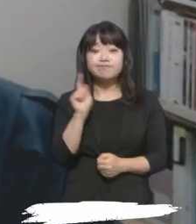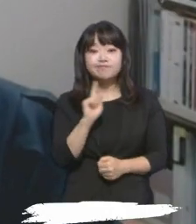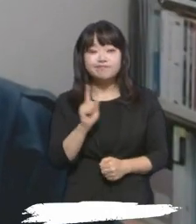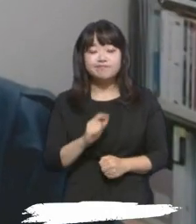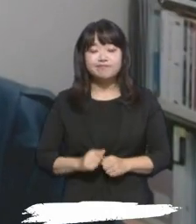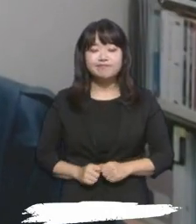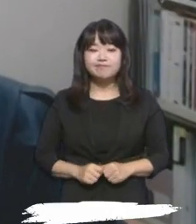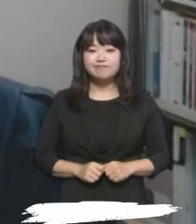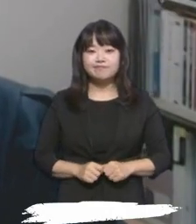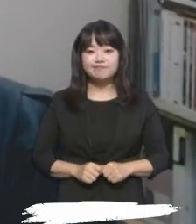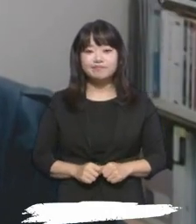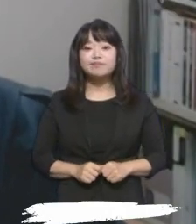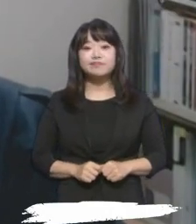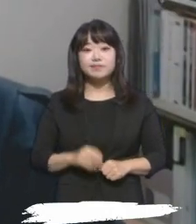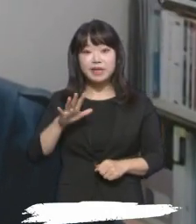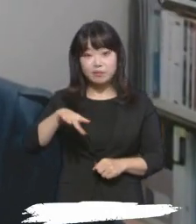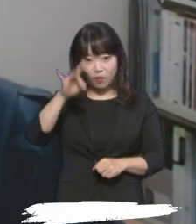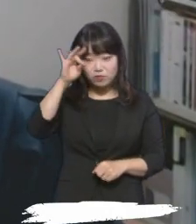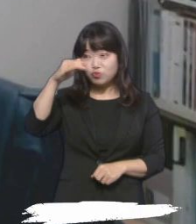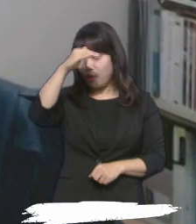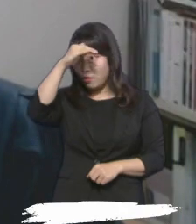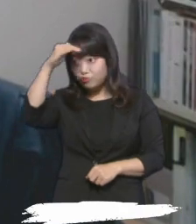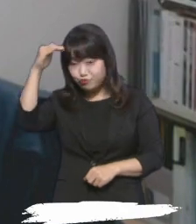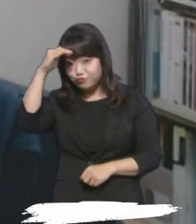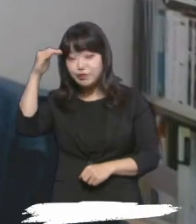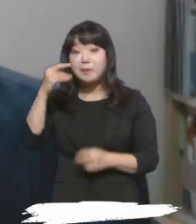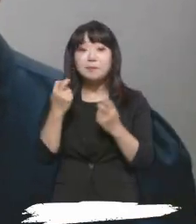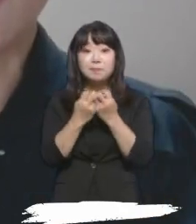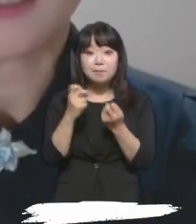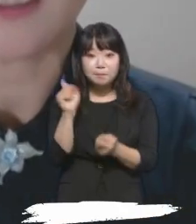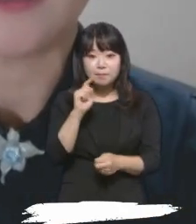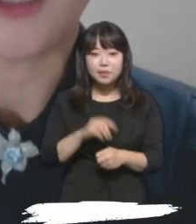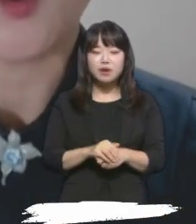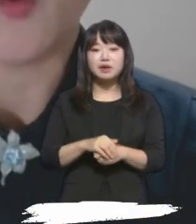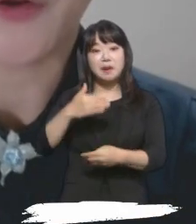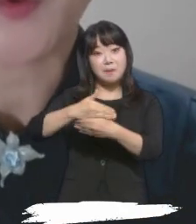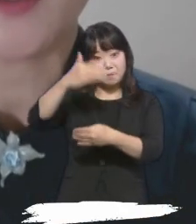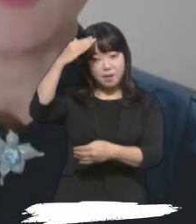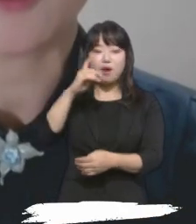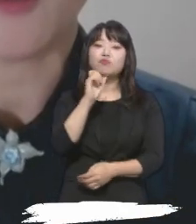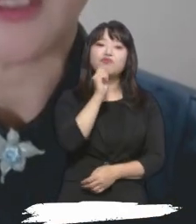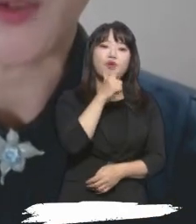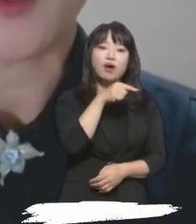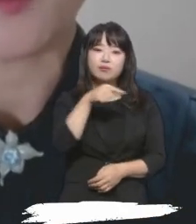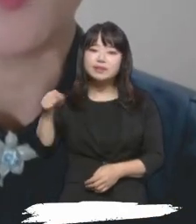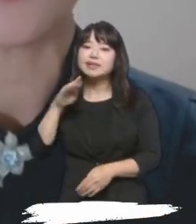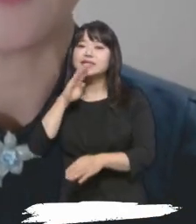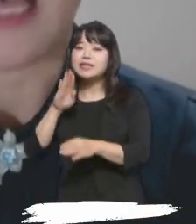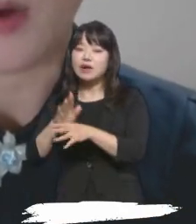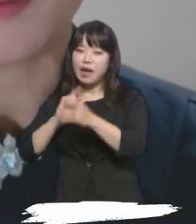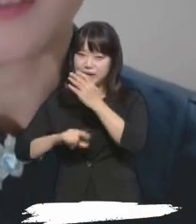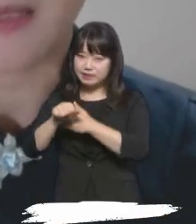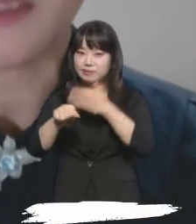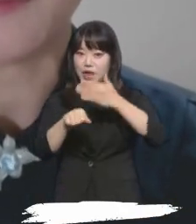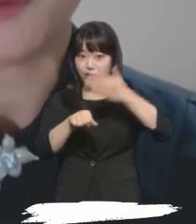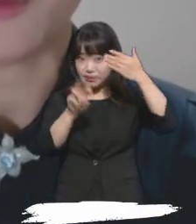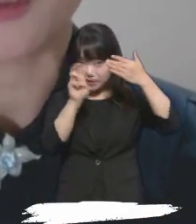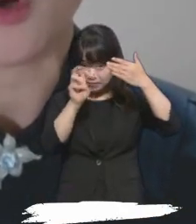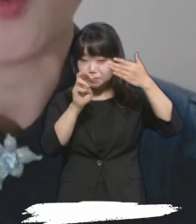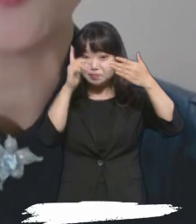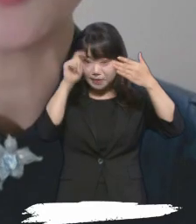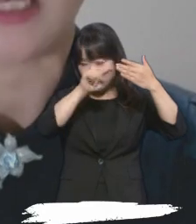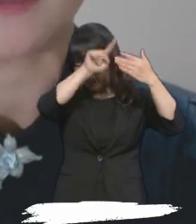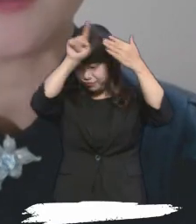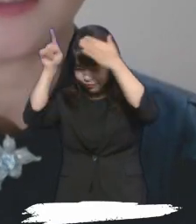있을까요? 네, 먼저 관람 안내를 드리면 운영 시간은요, 월요일부터 일요일 오전 9시